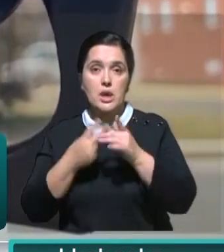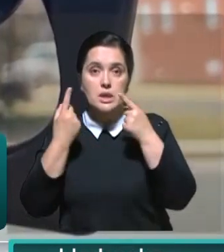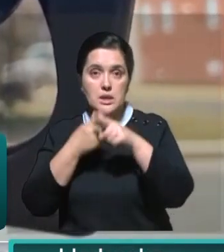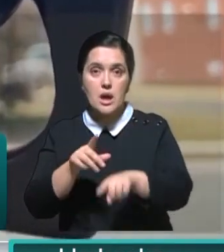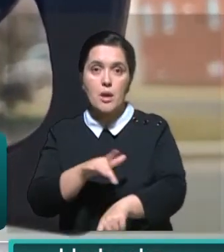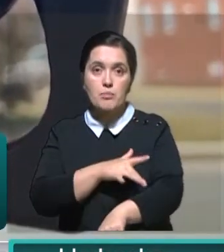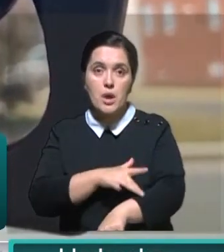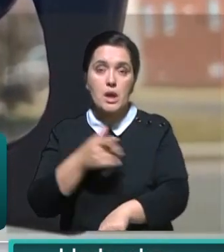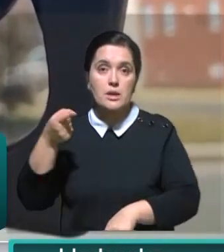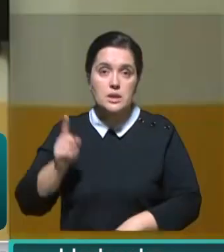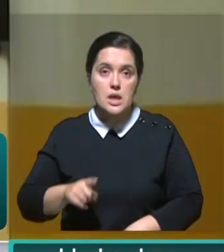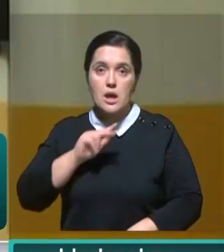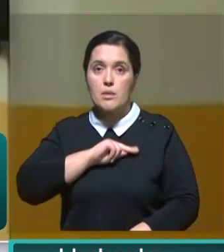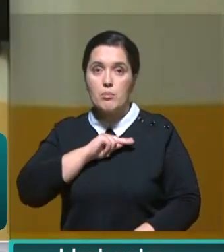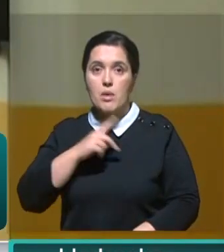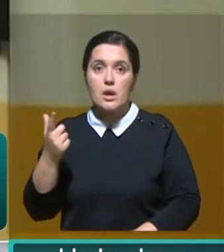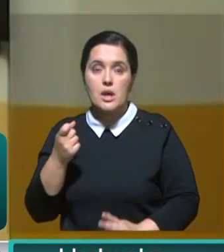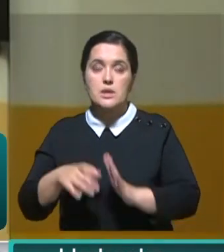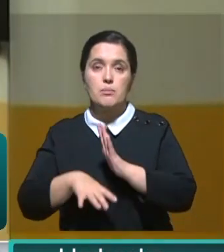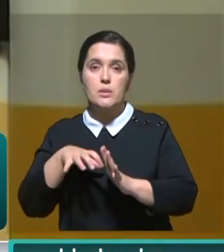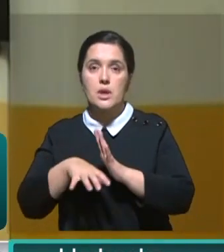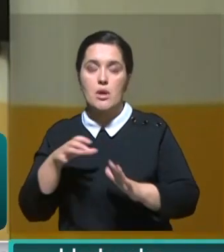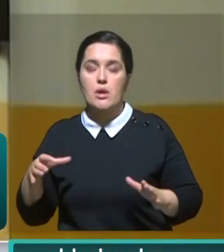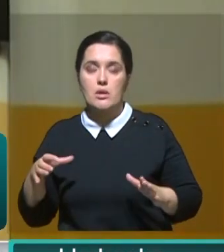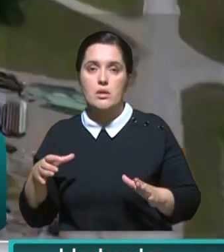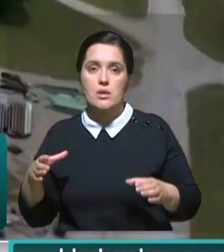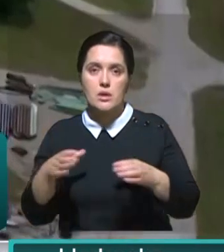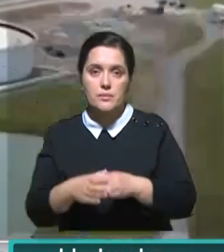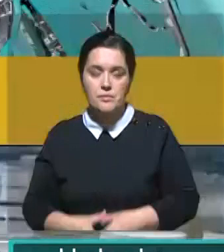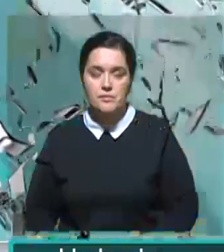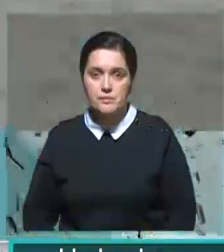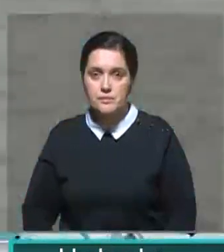техобслуживания единственного рабочего газоперекачивающего агрегата.